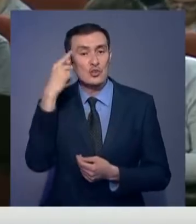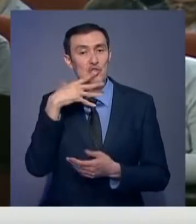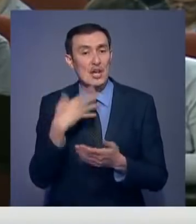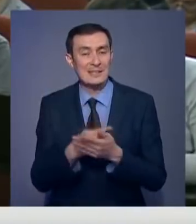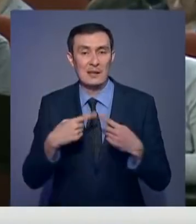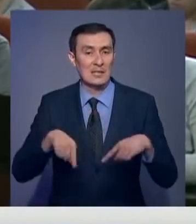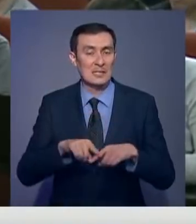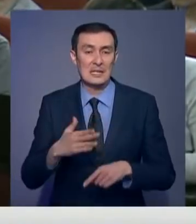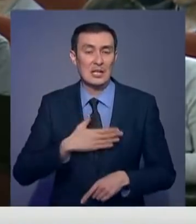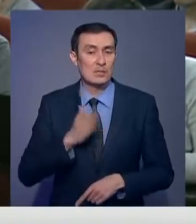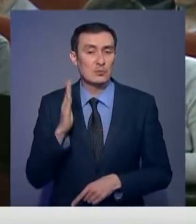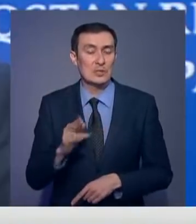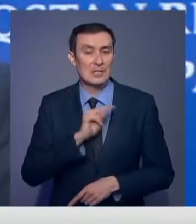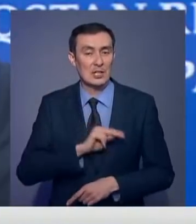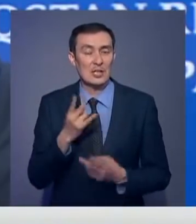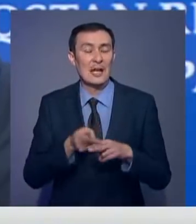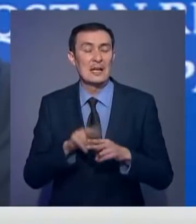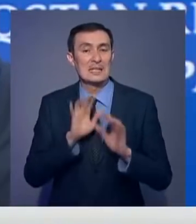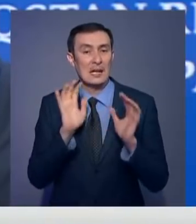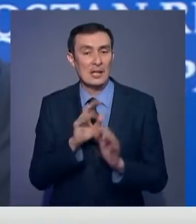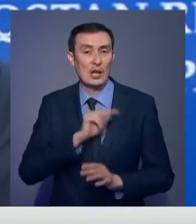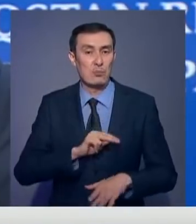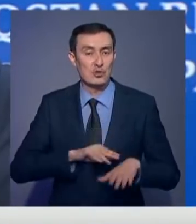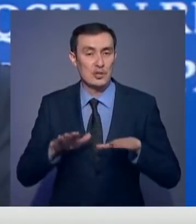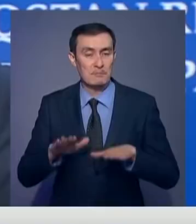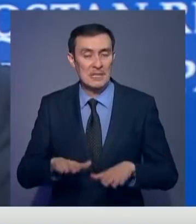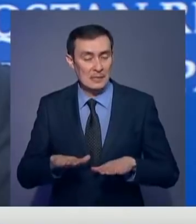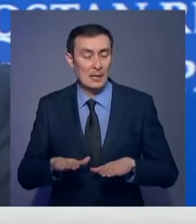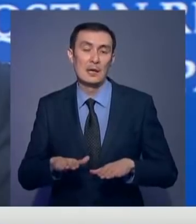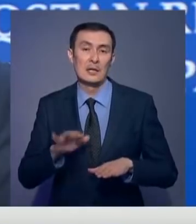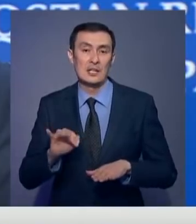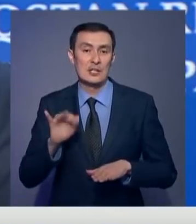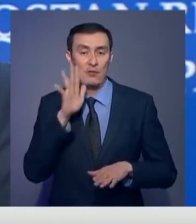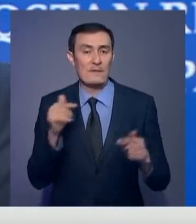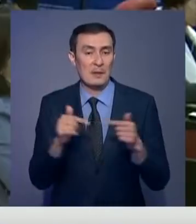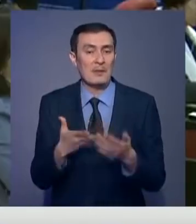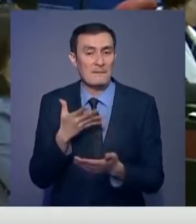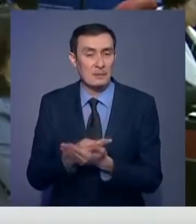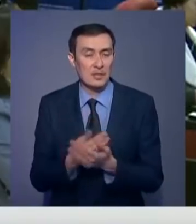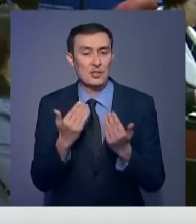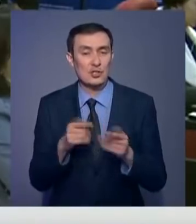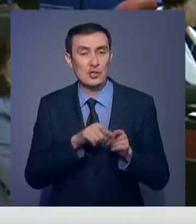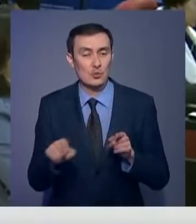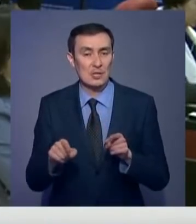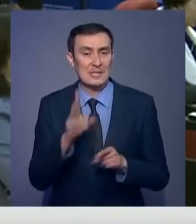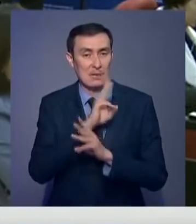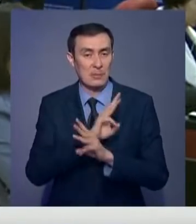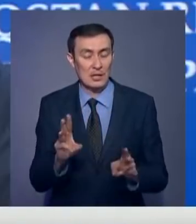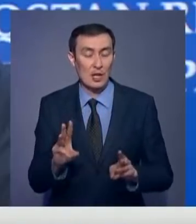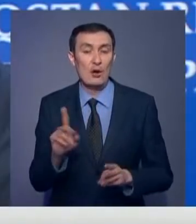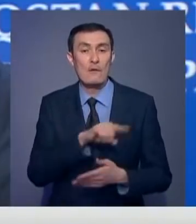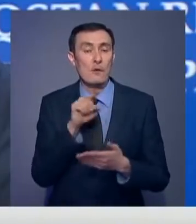конечно, здесь для нас будет стоять задача сохранения рабочих мест, своевременная выплата текущей заработной платы. Что